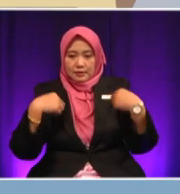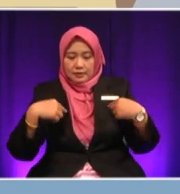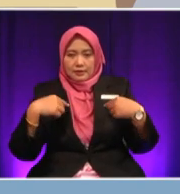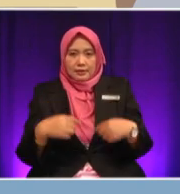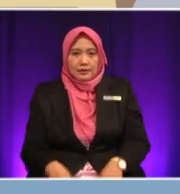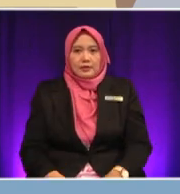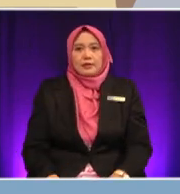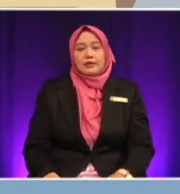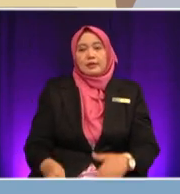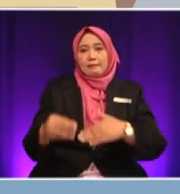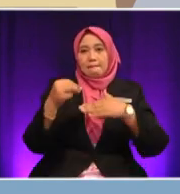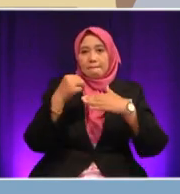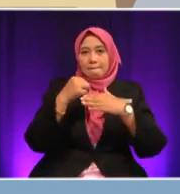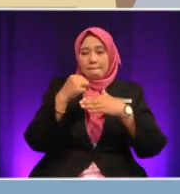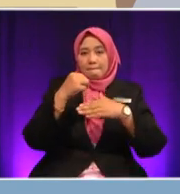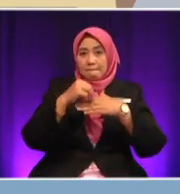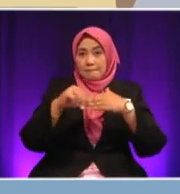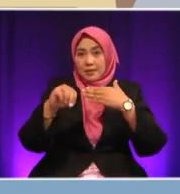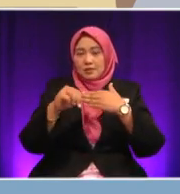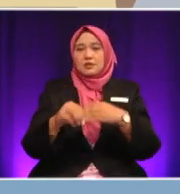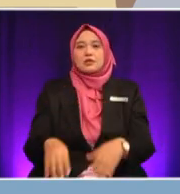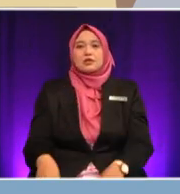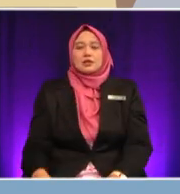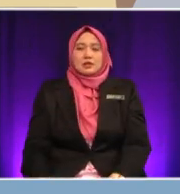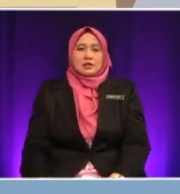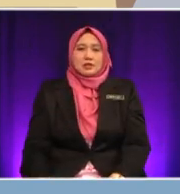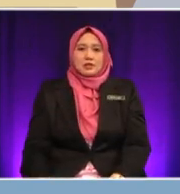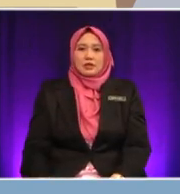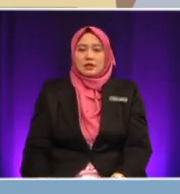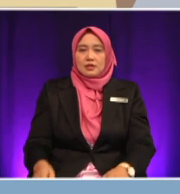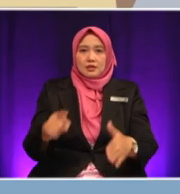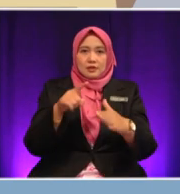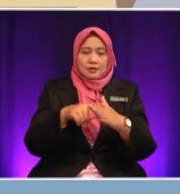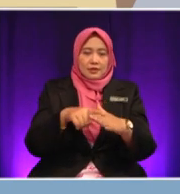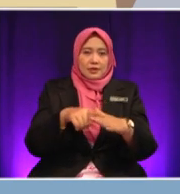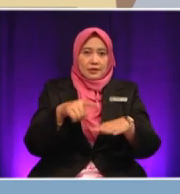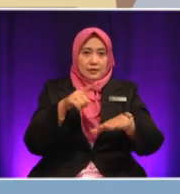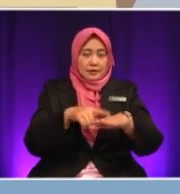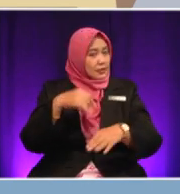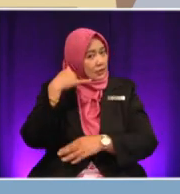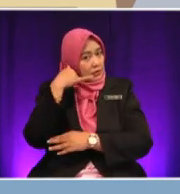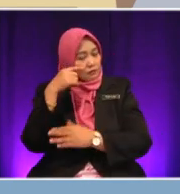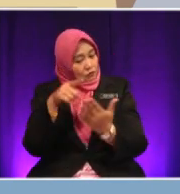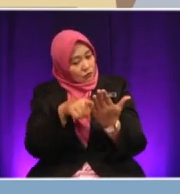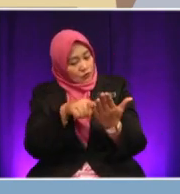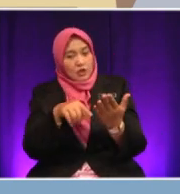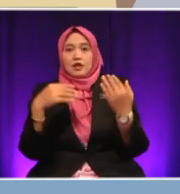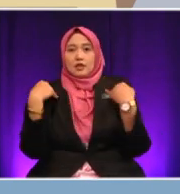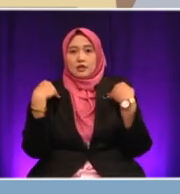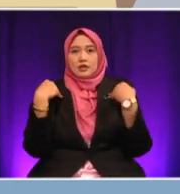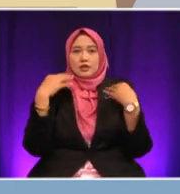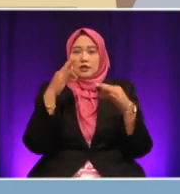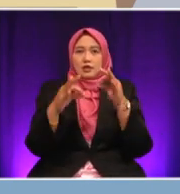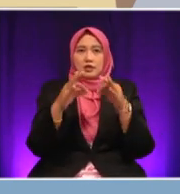jadi kita akan Jawablah Kalau iya iyalah kalau tidak tidak lah Oke jadi kalau kita jawab iya baru kita beli Buka email kalau kita tak jawab iya